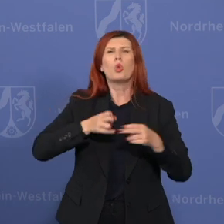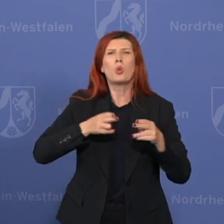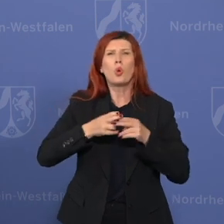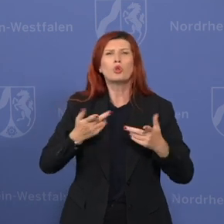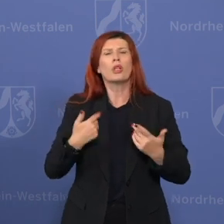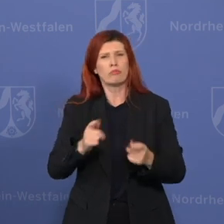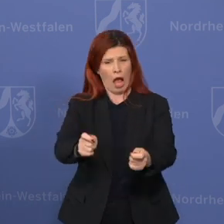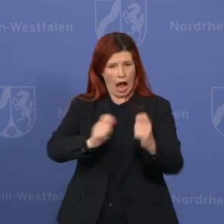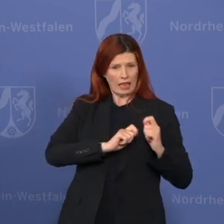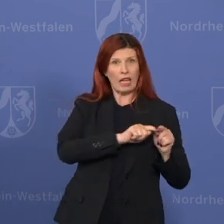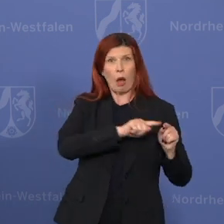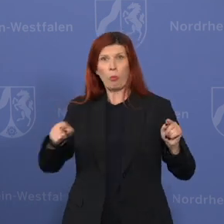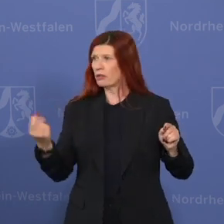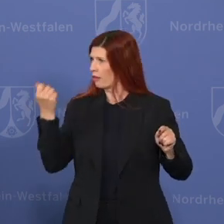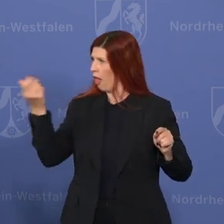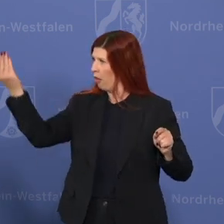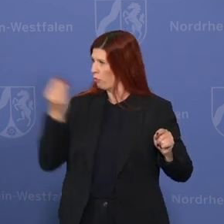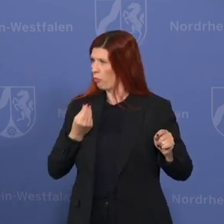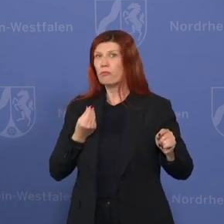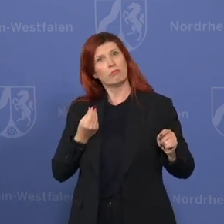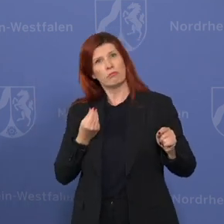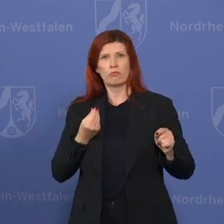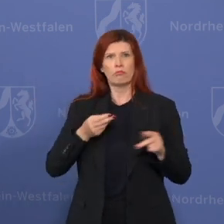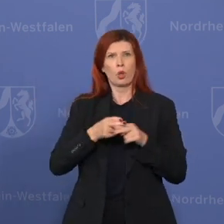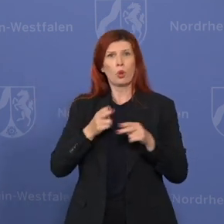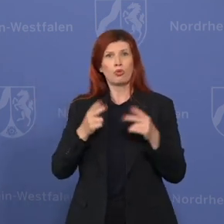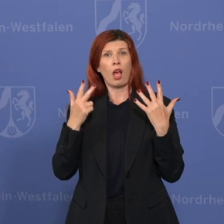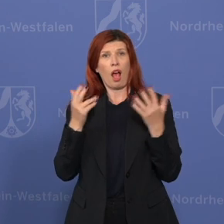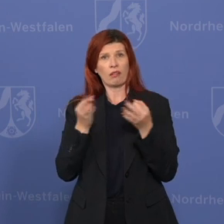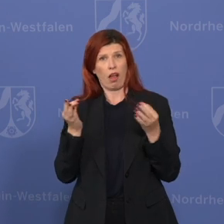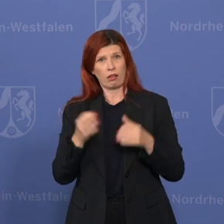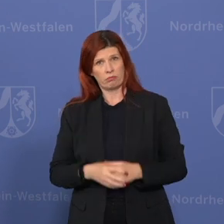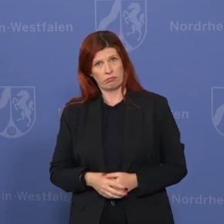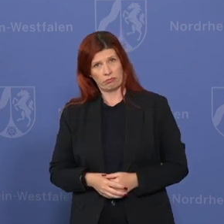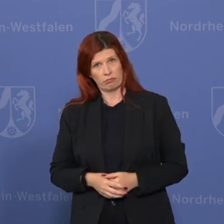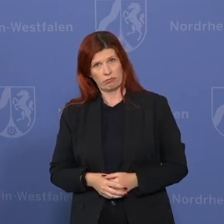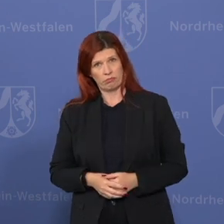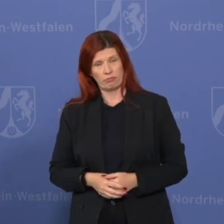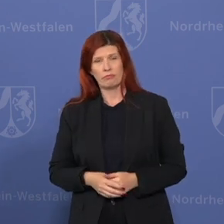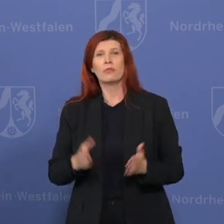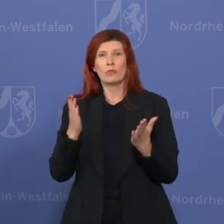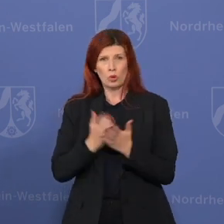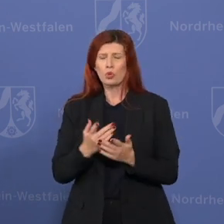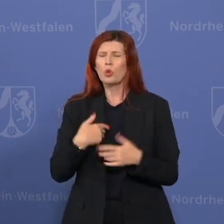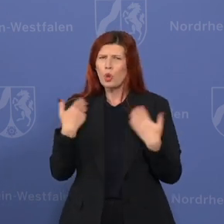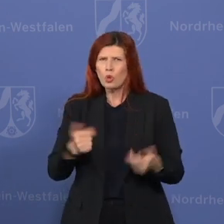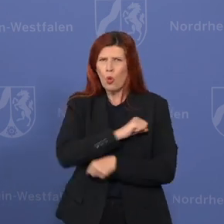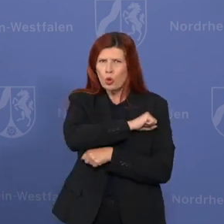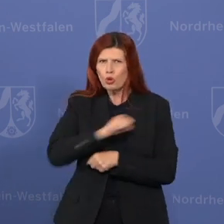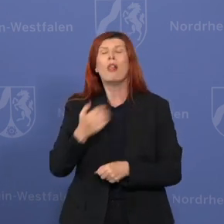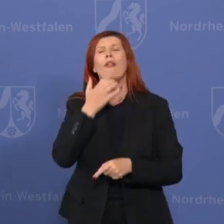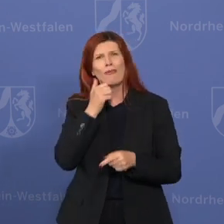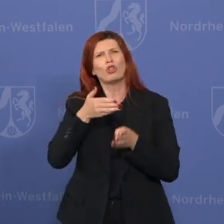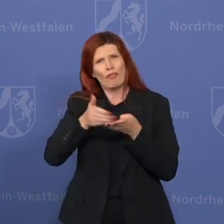8 Tage. Beantragung, Bewilligung und Auszahlung. Dieses hohe Auszahlungstempo wollen wir auch in den